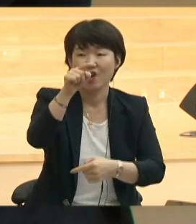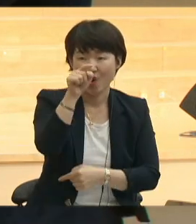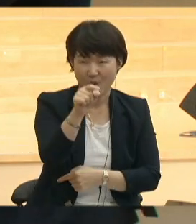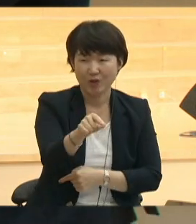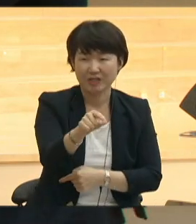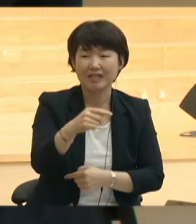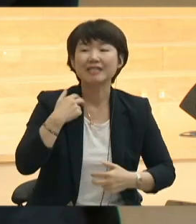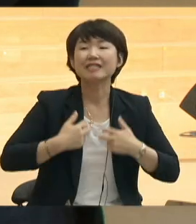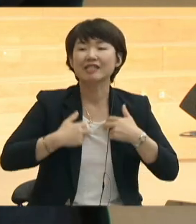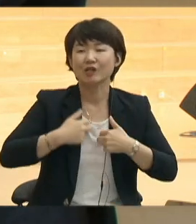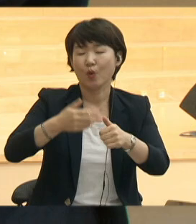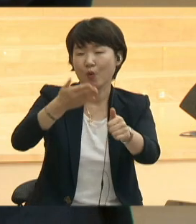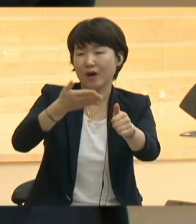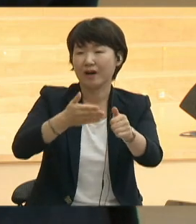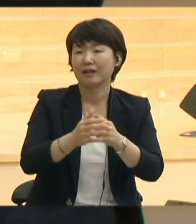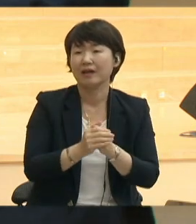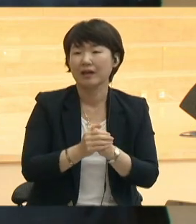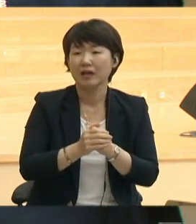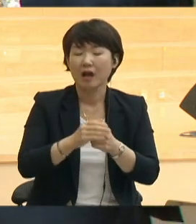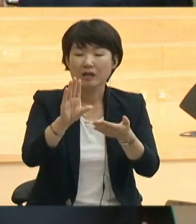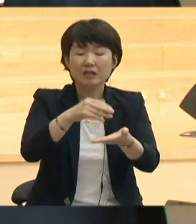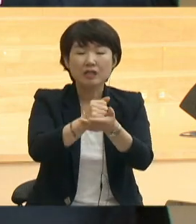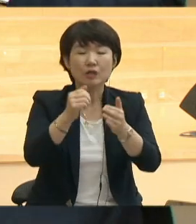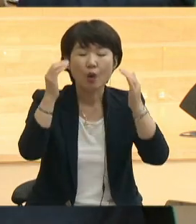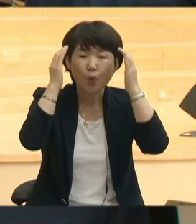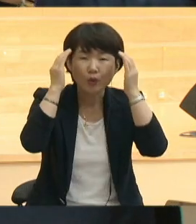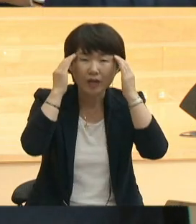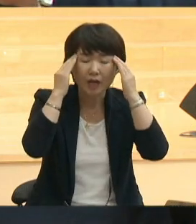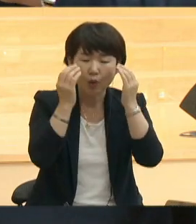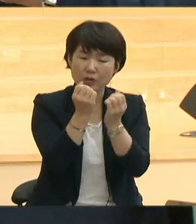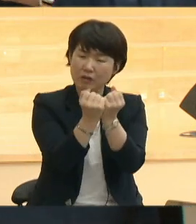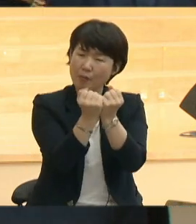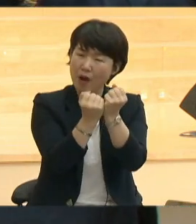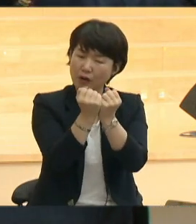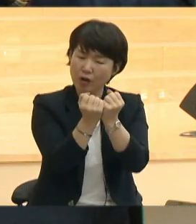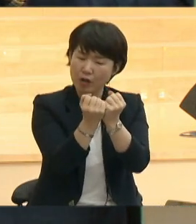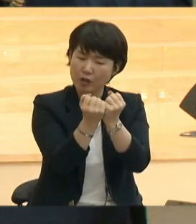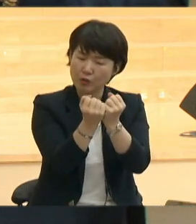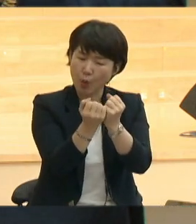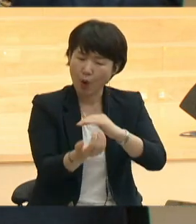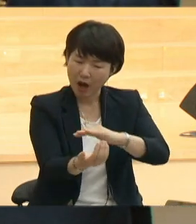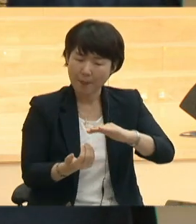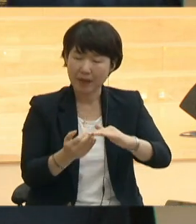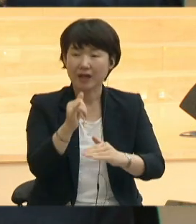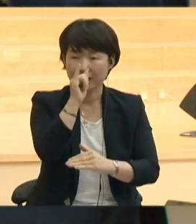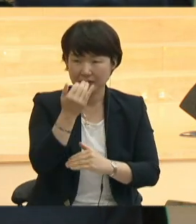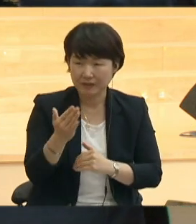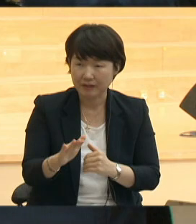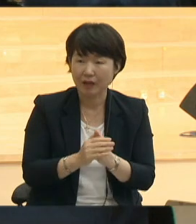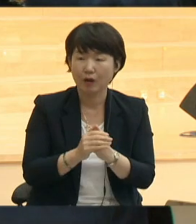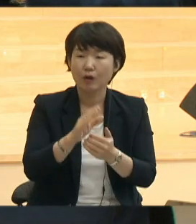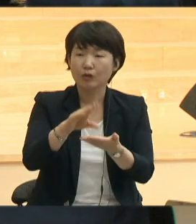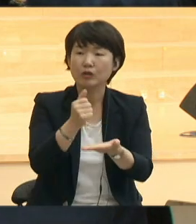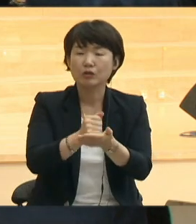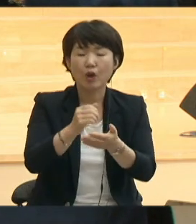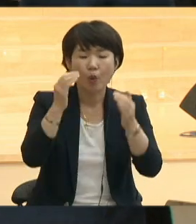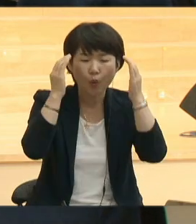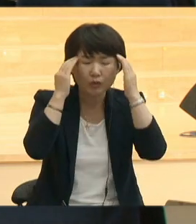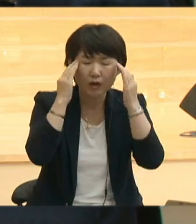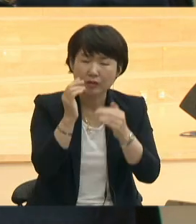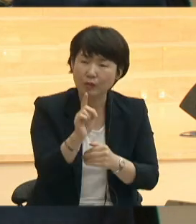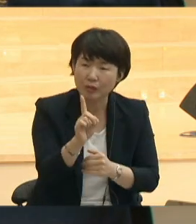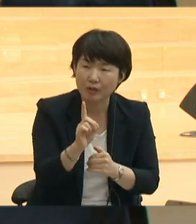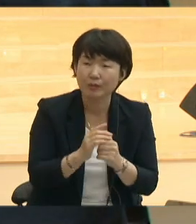즐거워 하라 그렇게 그리스도의 권한이 라고 설명을 좀 앞에 붙여 놨습니다 그리스도의 고난 그렇게 설명을 붙여 놨습니다 만